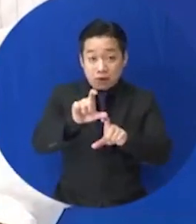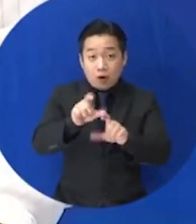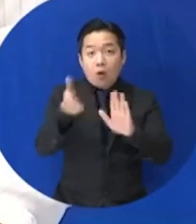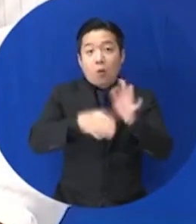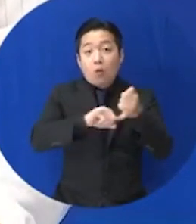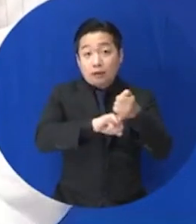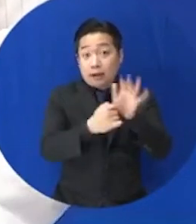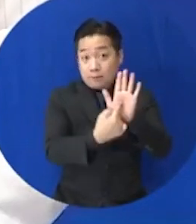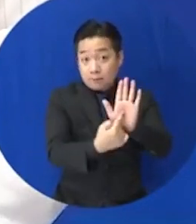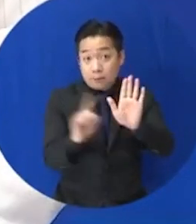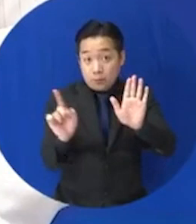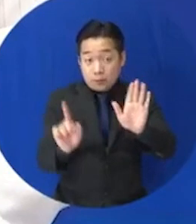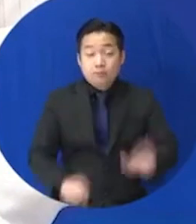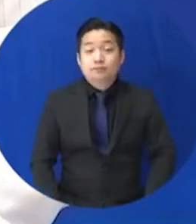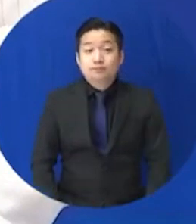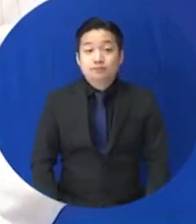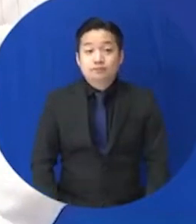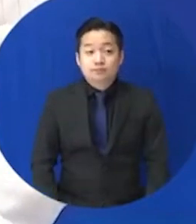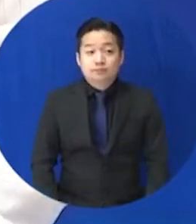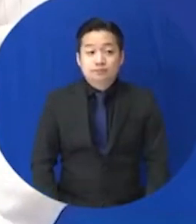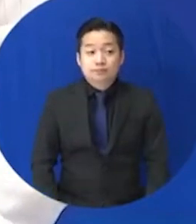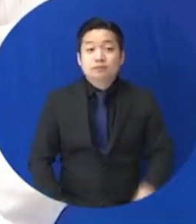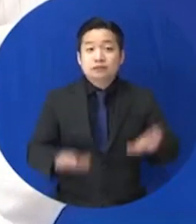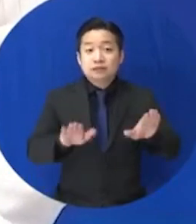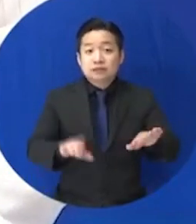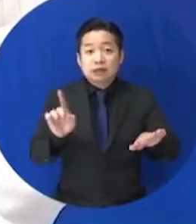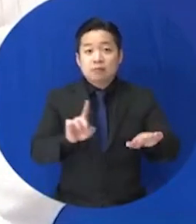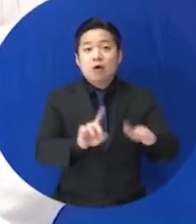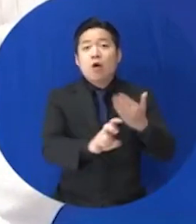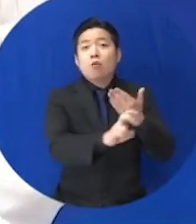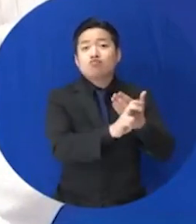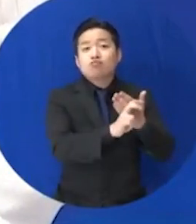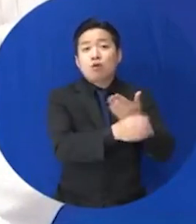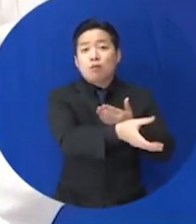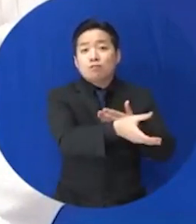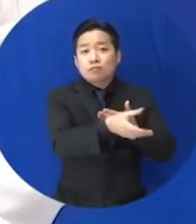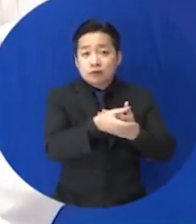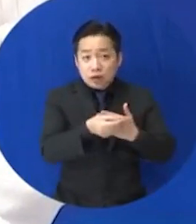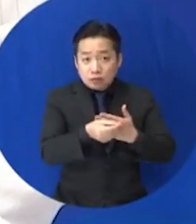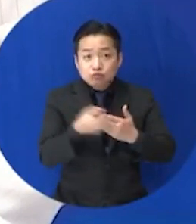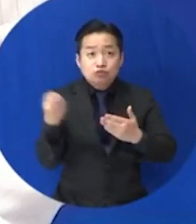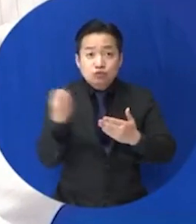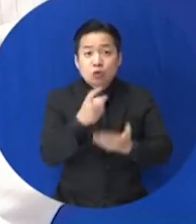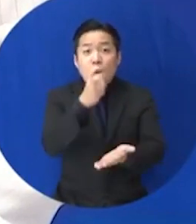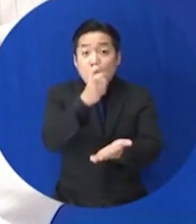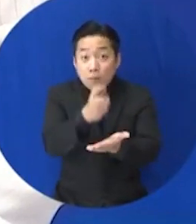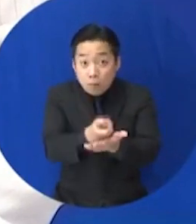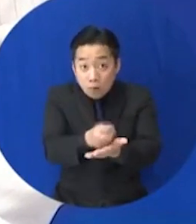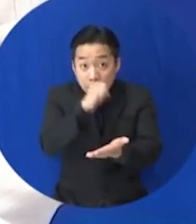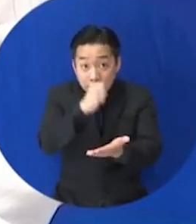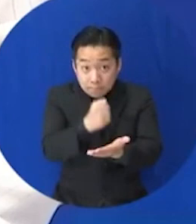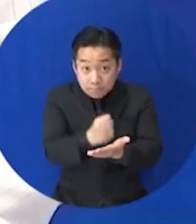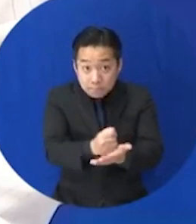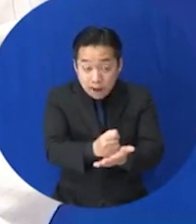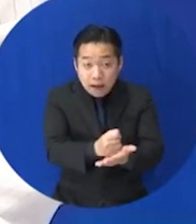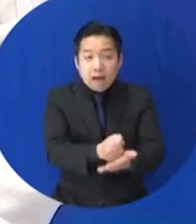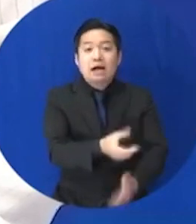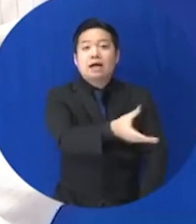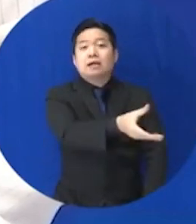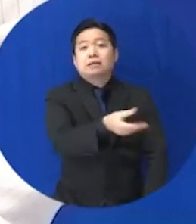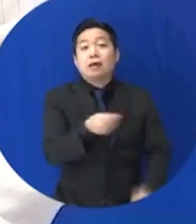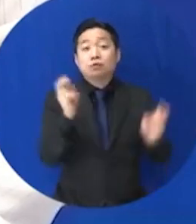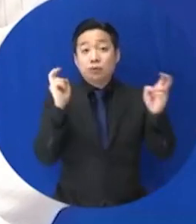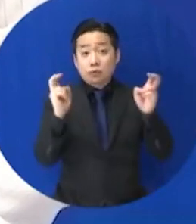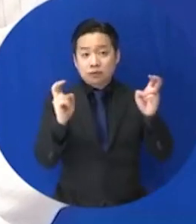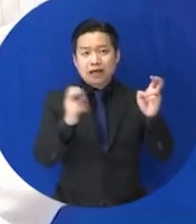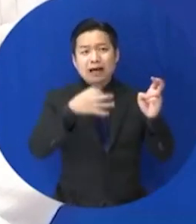있습니다. 지금 불법 대부업체뿐만이 아니고 합법 대부업체들의 이자가 너무 높다. 경제 성장률 기준으로